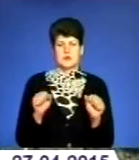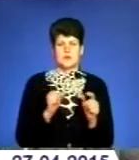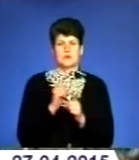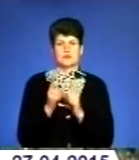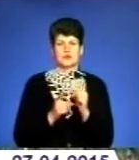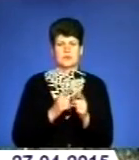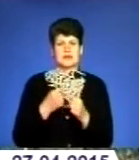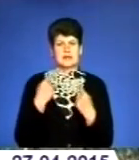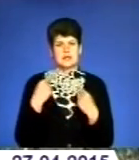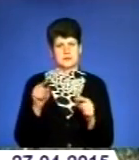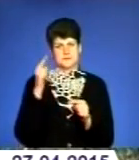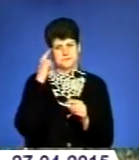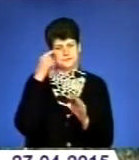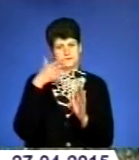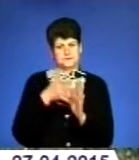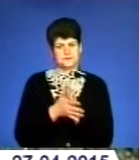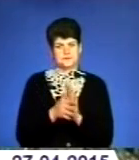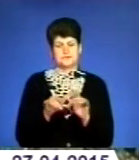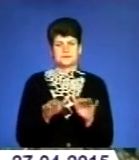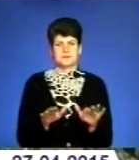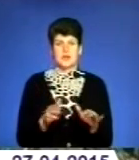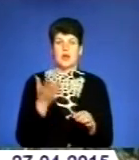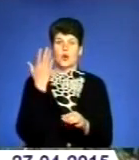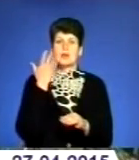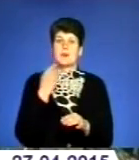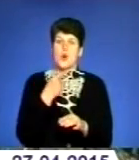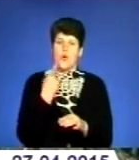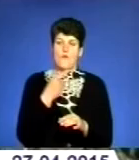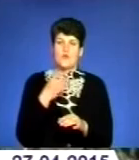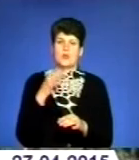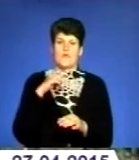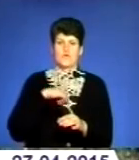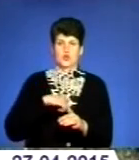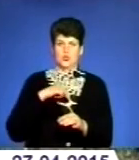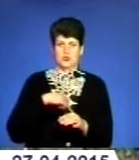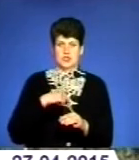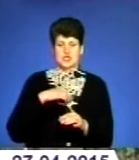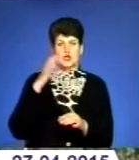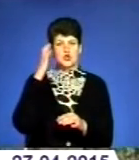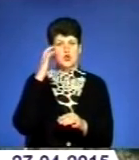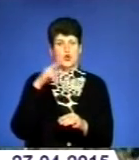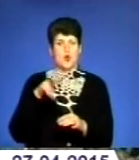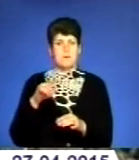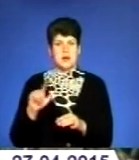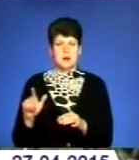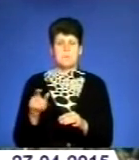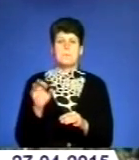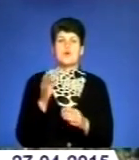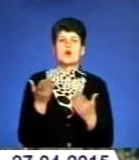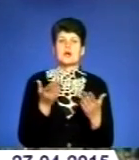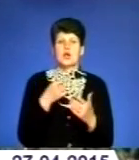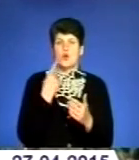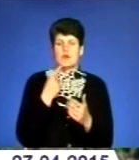багато речей і коли ми говоримо про внутрішній Чорнобиль про такий про який говорив